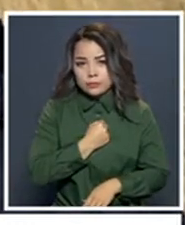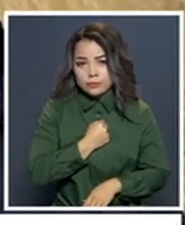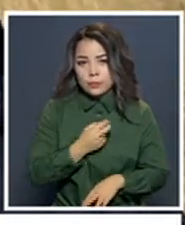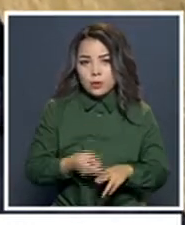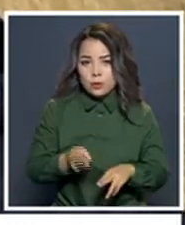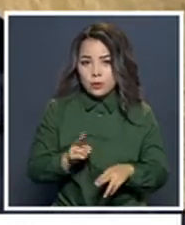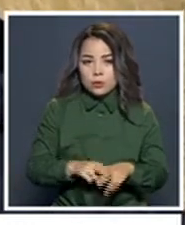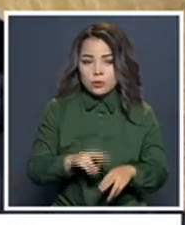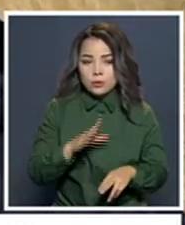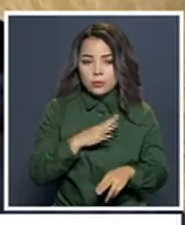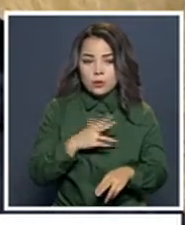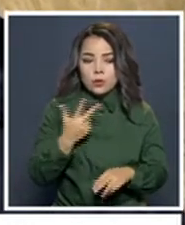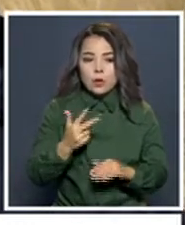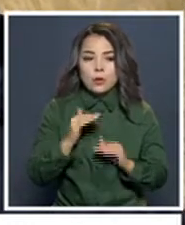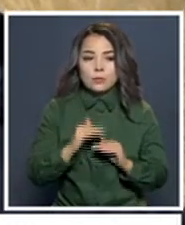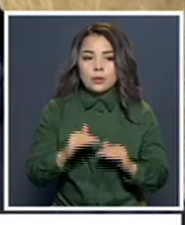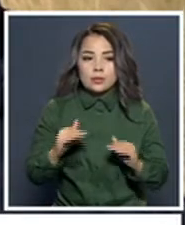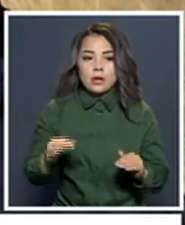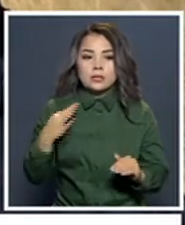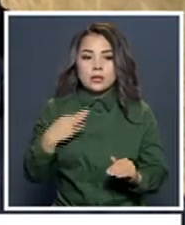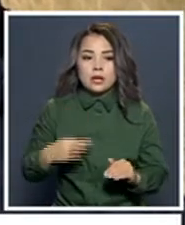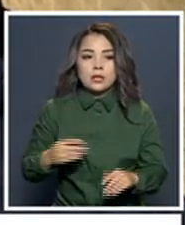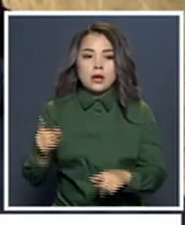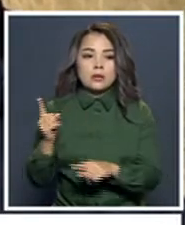осы үш боздақтың жолын күтіп